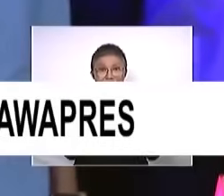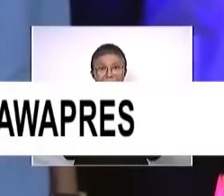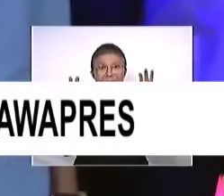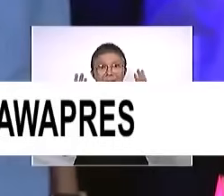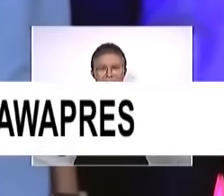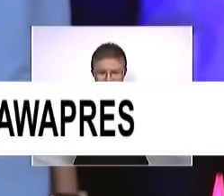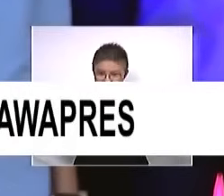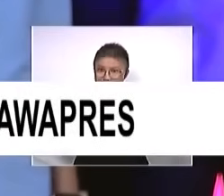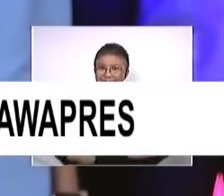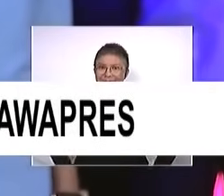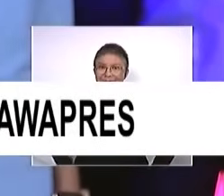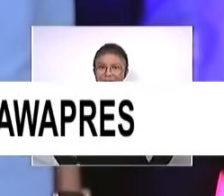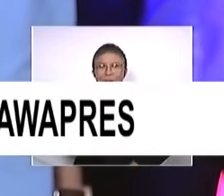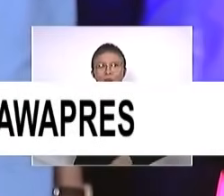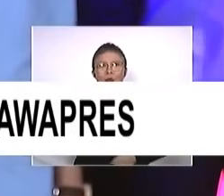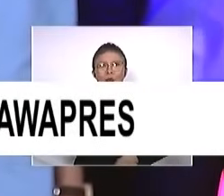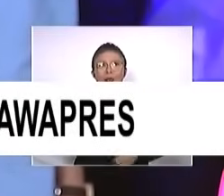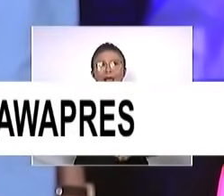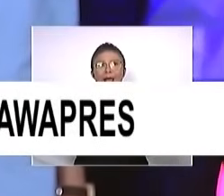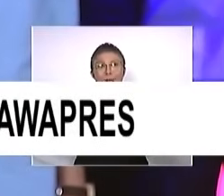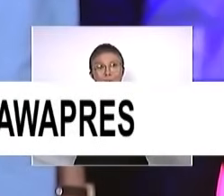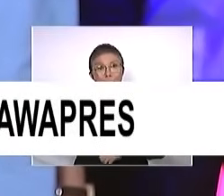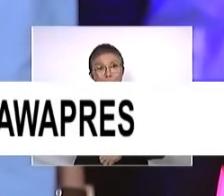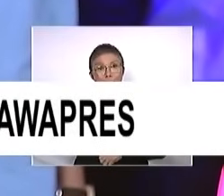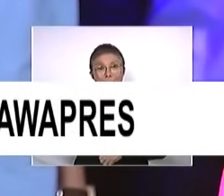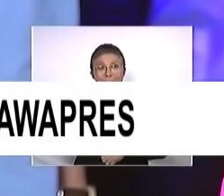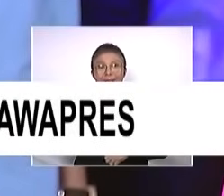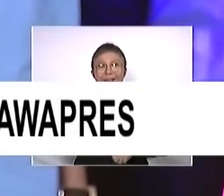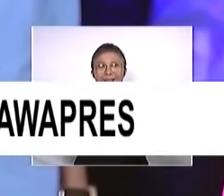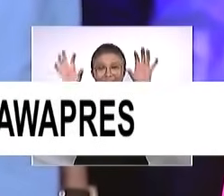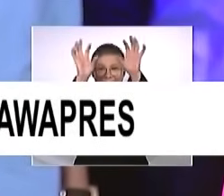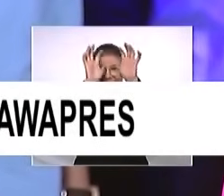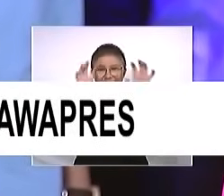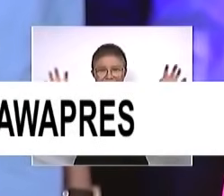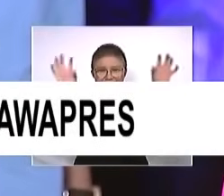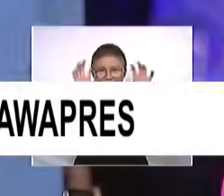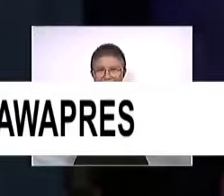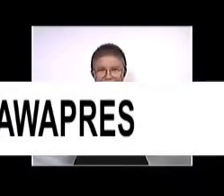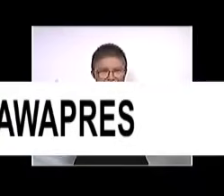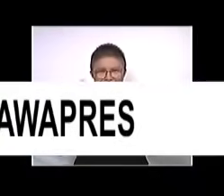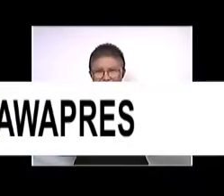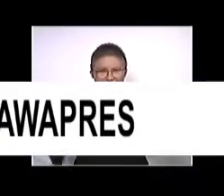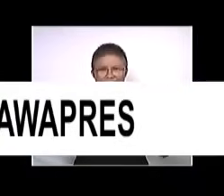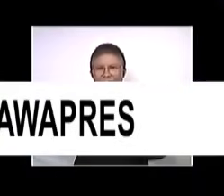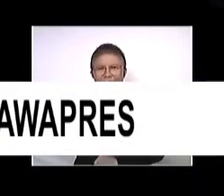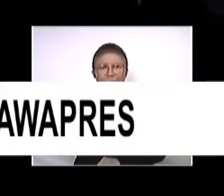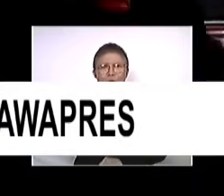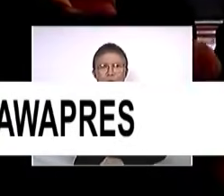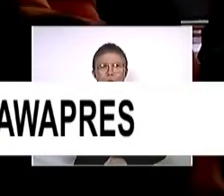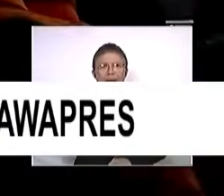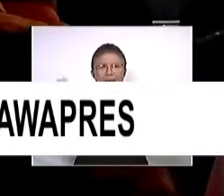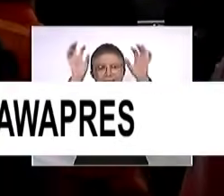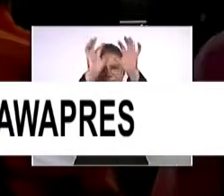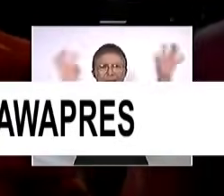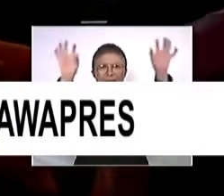tidak terlalu penting itu dimunculkan hanya membahas istilah dan definisi bu bukan hal-hal yang substantif tetapi memang